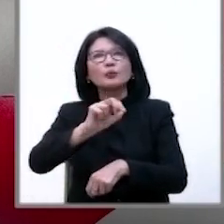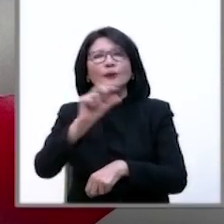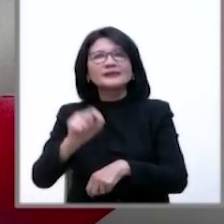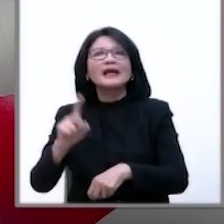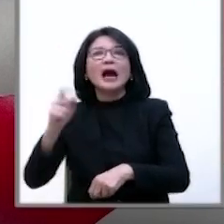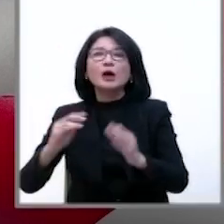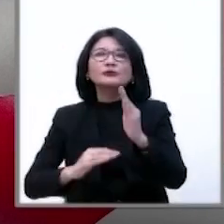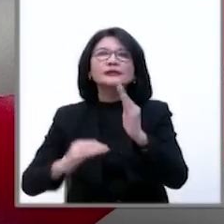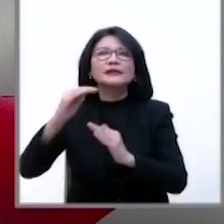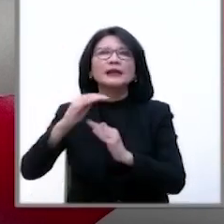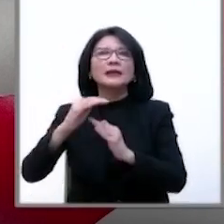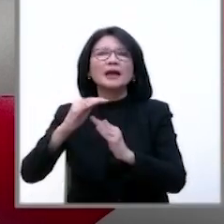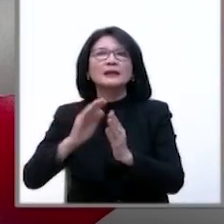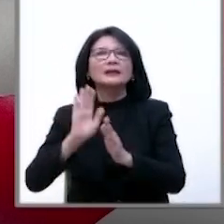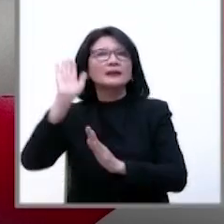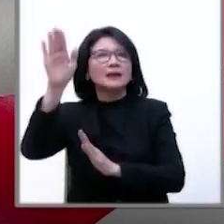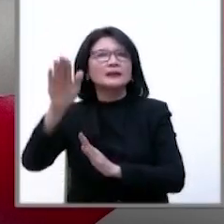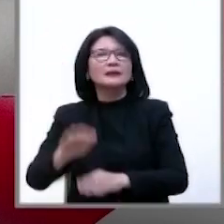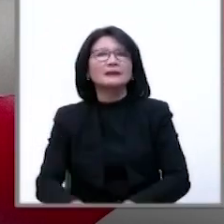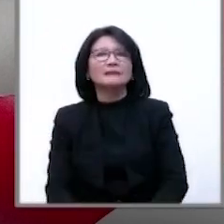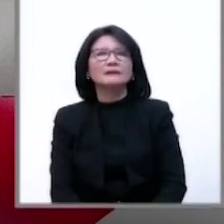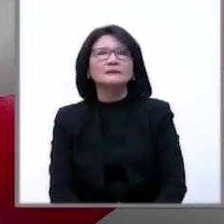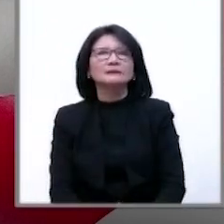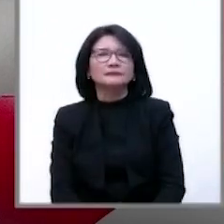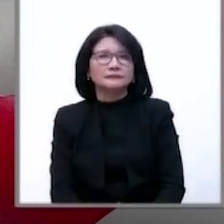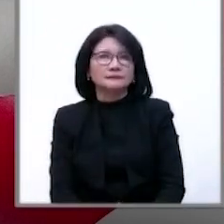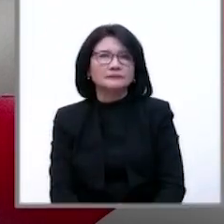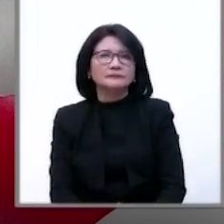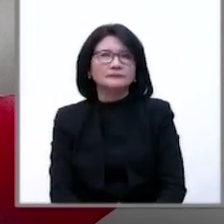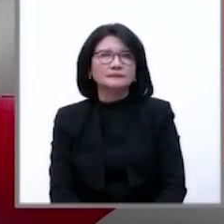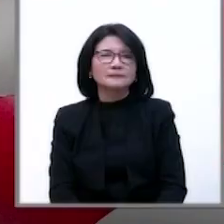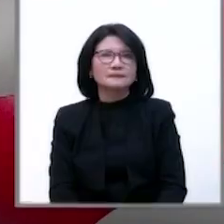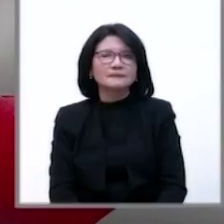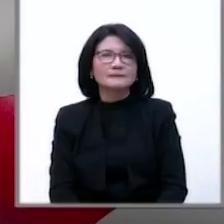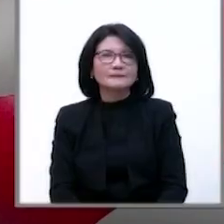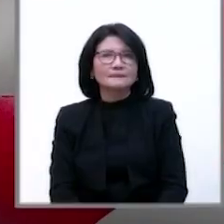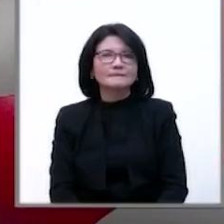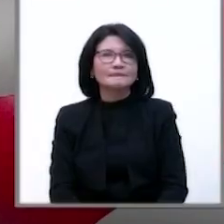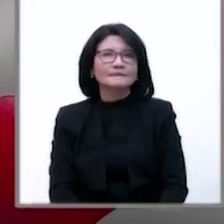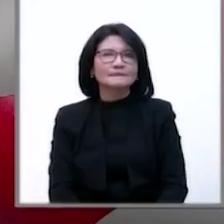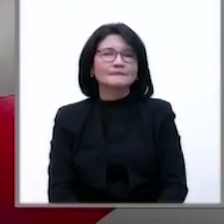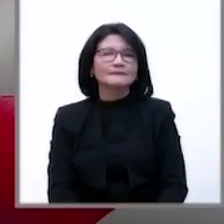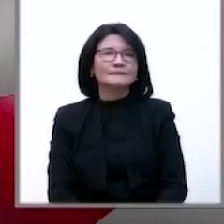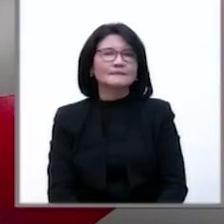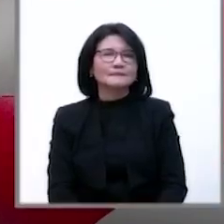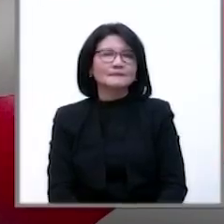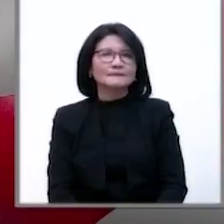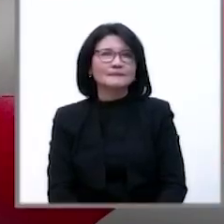ditingkatkan lagi ke depan Terima kasih baik baik Terima kasih Bapak